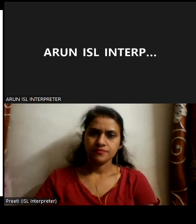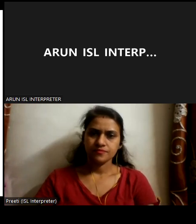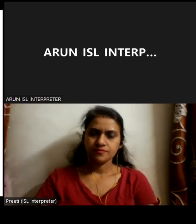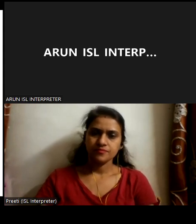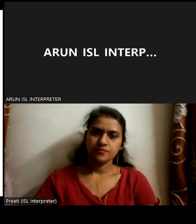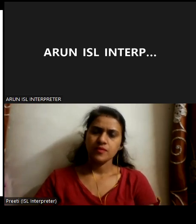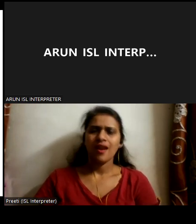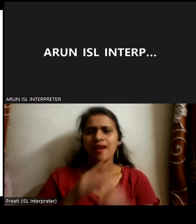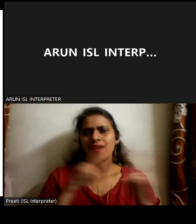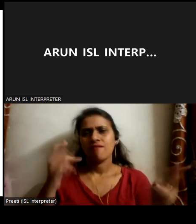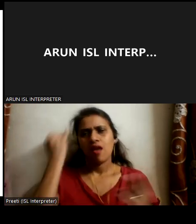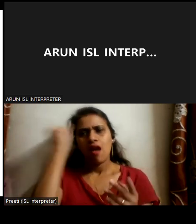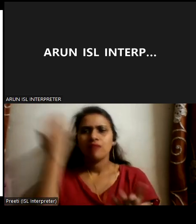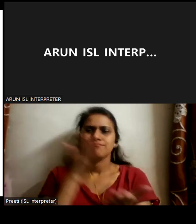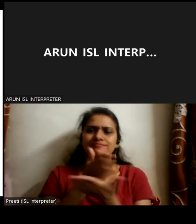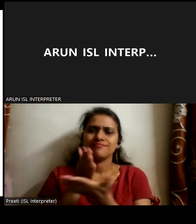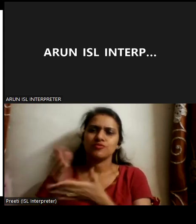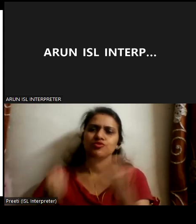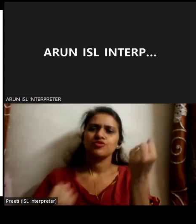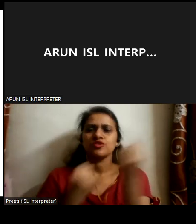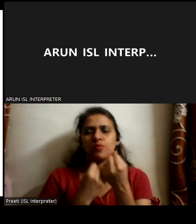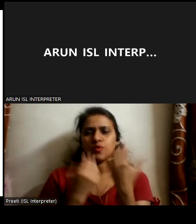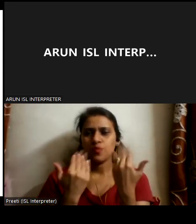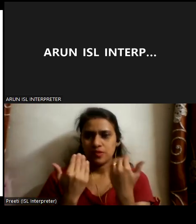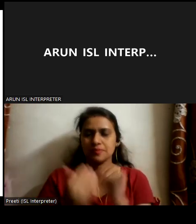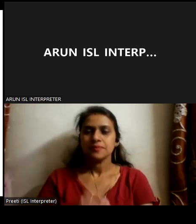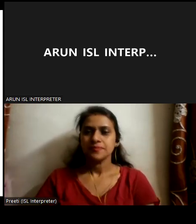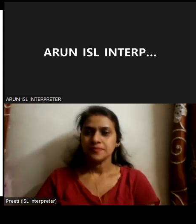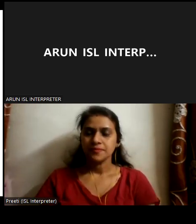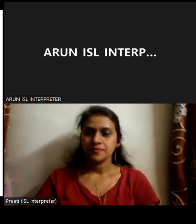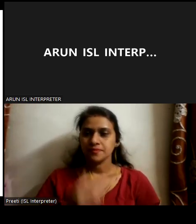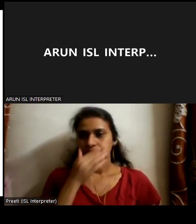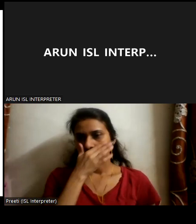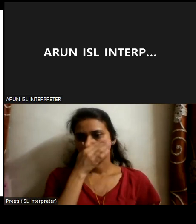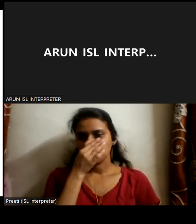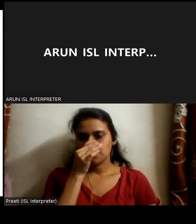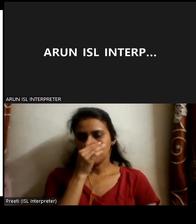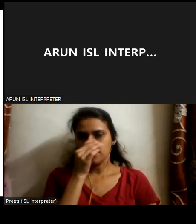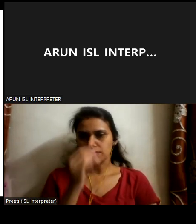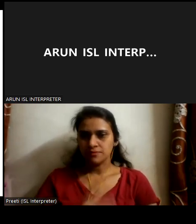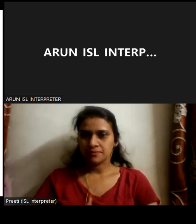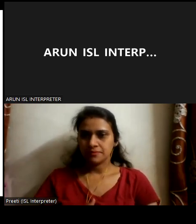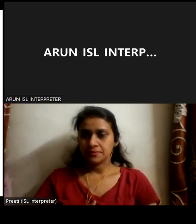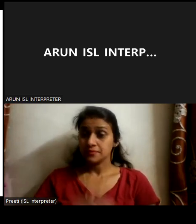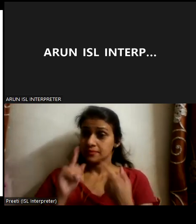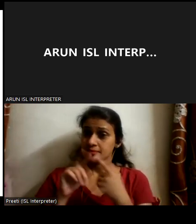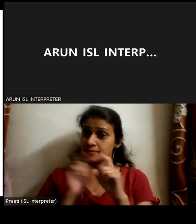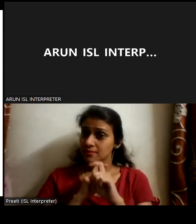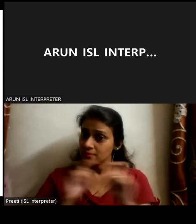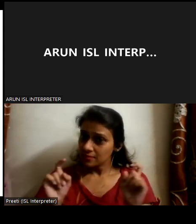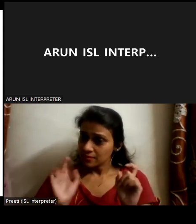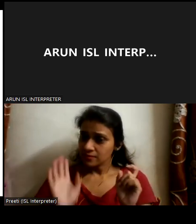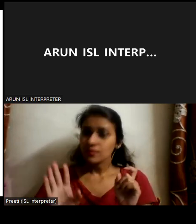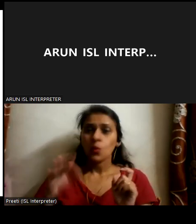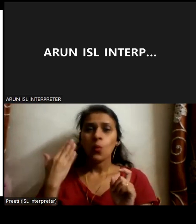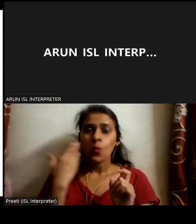टू सपोर्ट सच इनिशिएटिव्स. ठीक है, एक चीज यहाँ पे क्लियर रखिएगा. So whenever I am